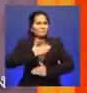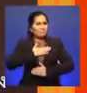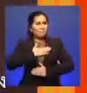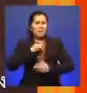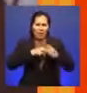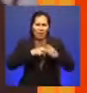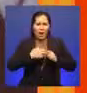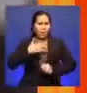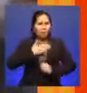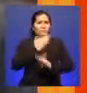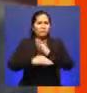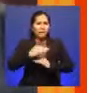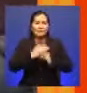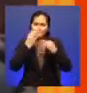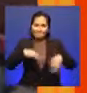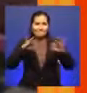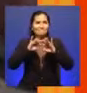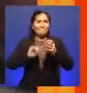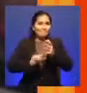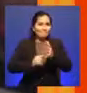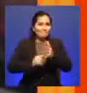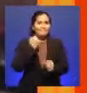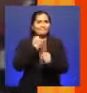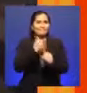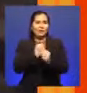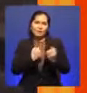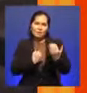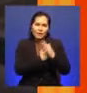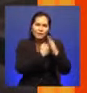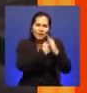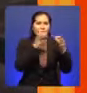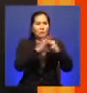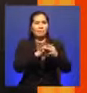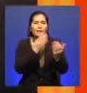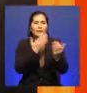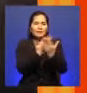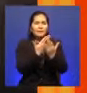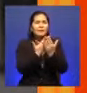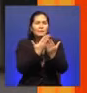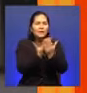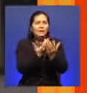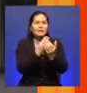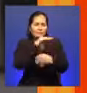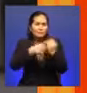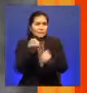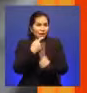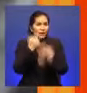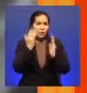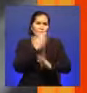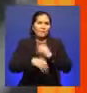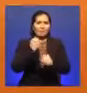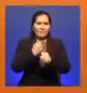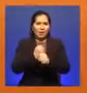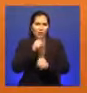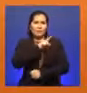ของปัญหาโดยตรงเป็นผู้ที่จะต้องทำงานผ่านการจ้างงานคนพิการโดยตรงจะต้องเข้ามามีบทบาทเข้ามามีส่วนร่วมในการจ้าง